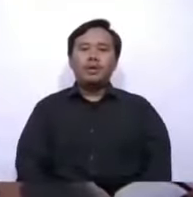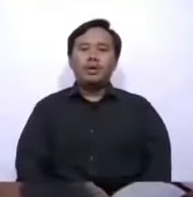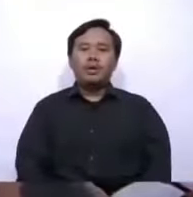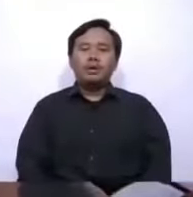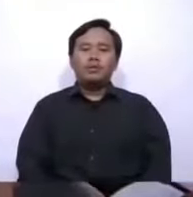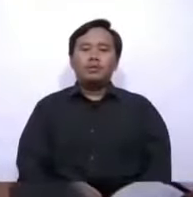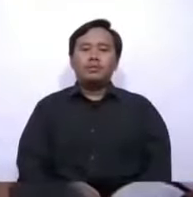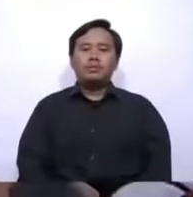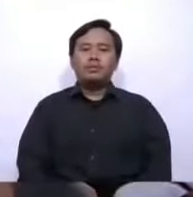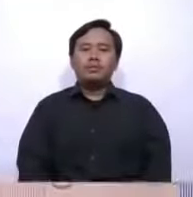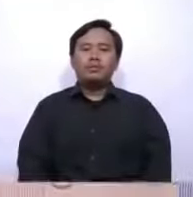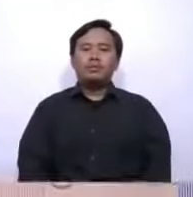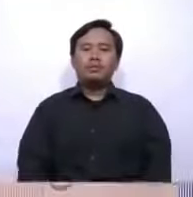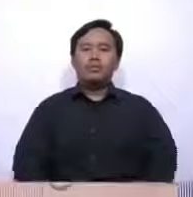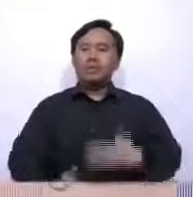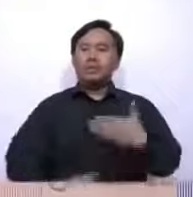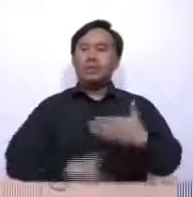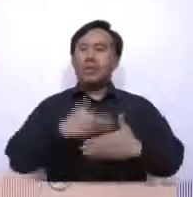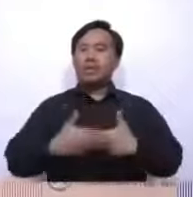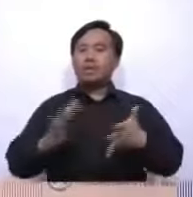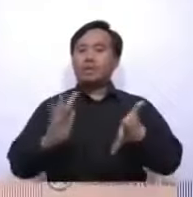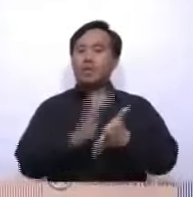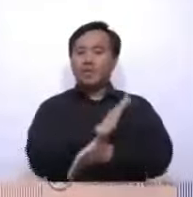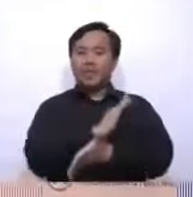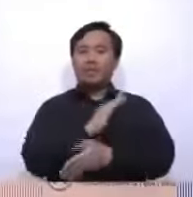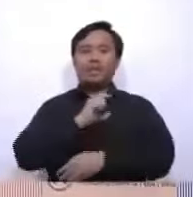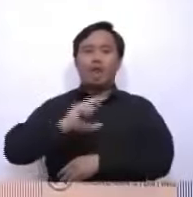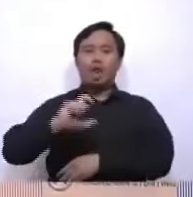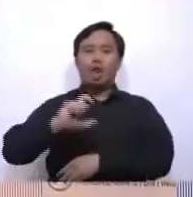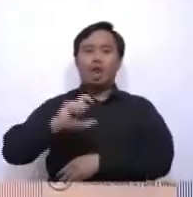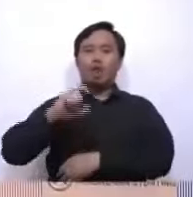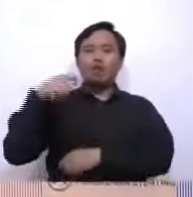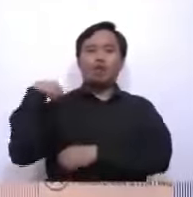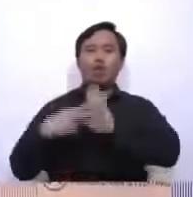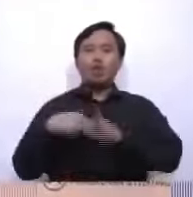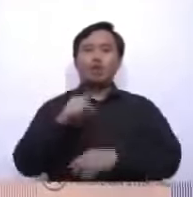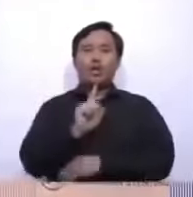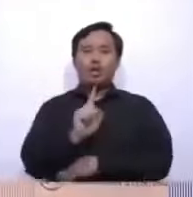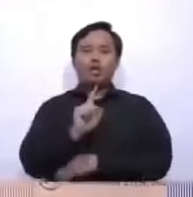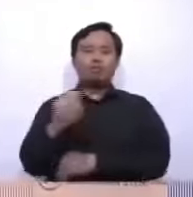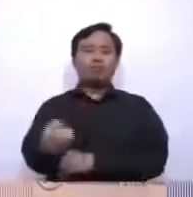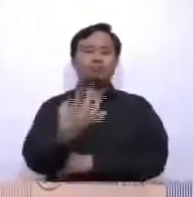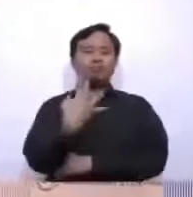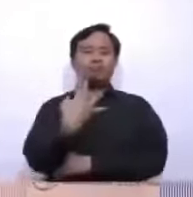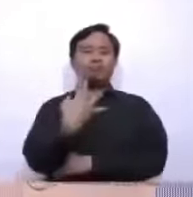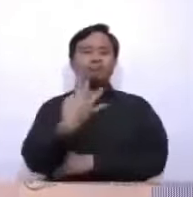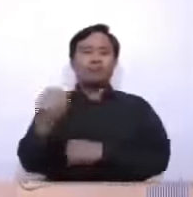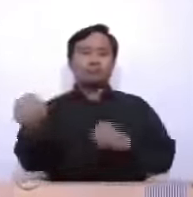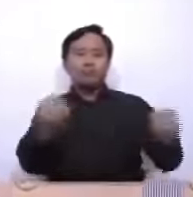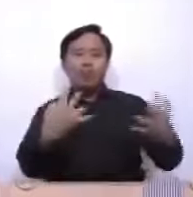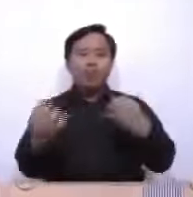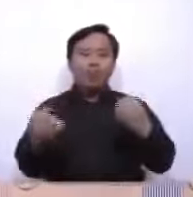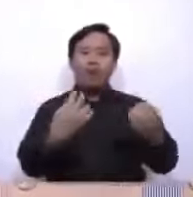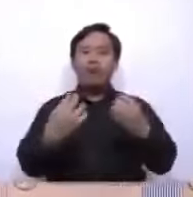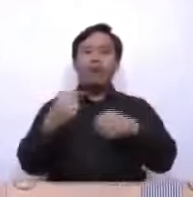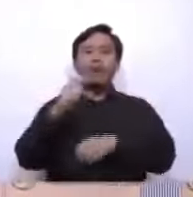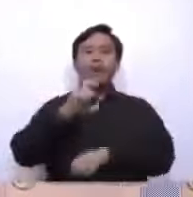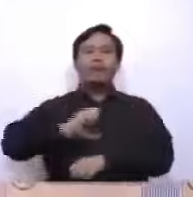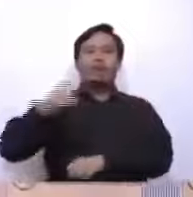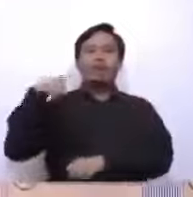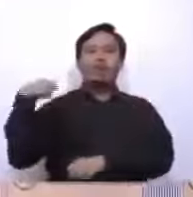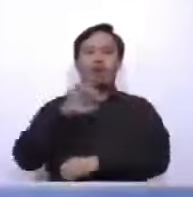Baik. Selanjutnya saya beri kesempatan untuk Cagub nomor urut 1 menanggapi kembali jawaban dari seluruh Cagub.